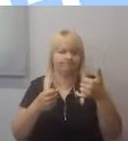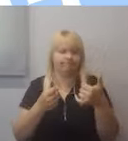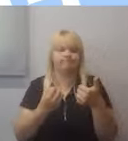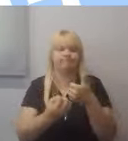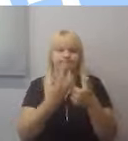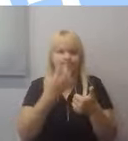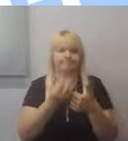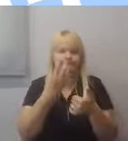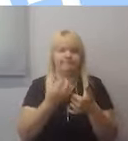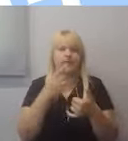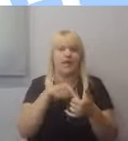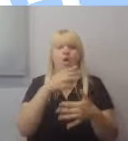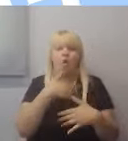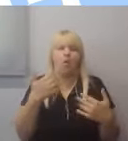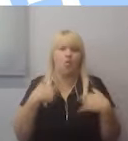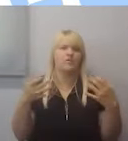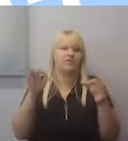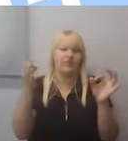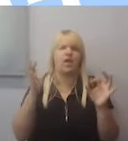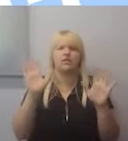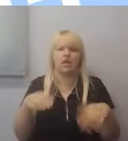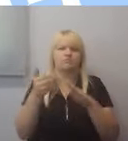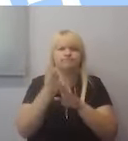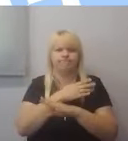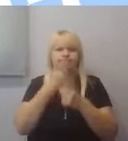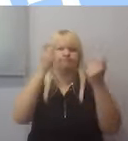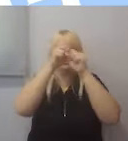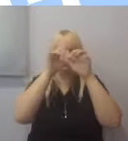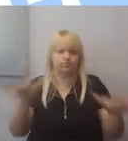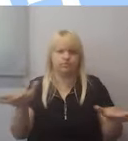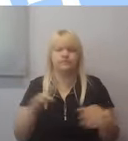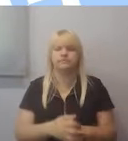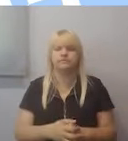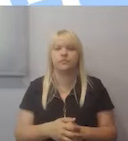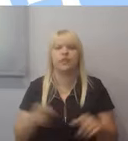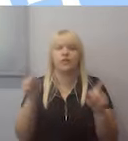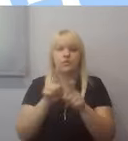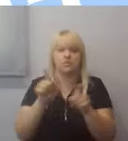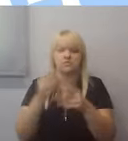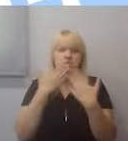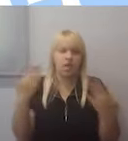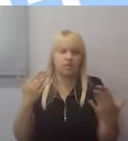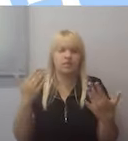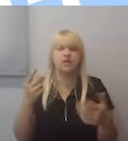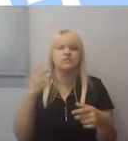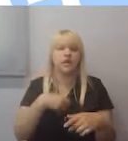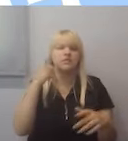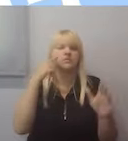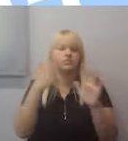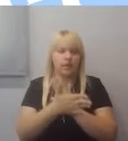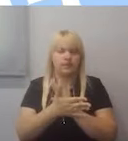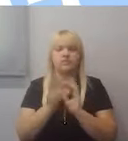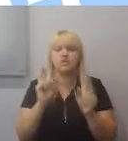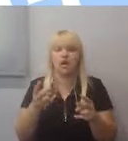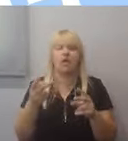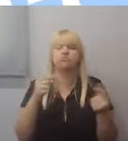tas tas ir ļoti ļoti svarīgi tā vajcīgā apziņošana nu jā un tas pēdējais kur kur kur jūs redzat tas tas filtrācijas nu tas jāsaprot ka potenciāli tad arī pretinieks varētu